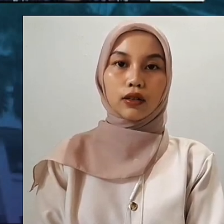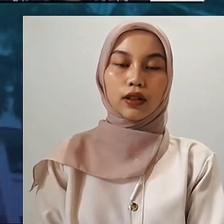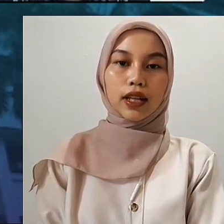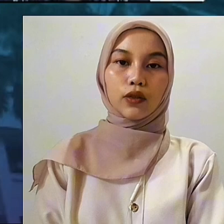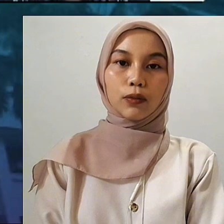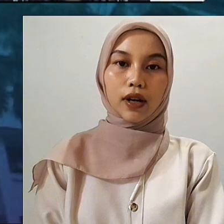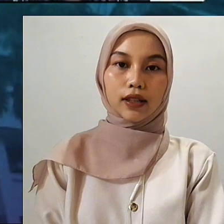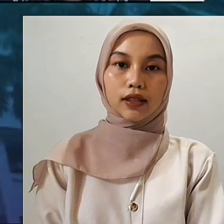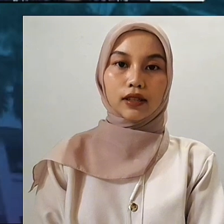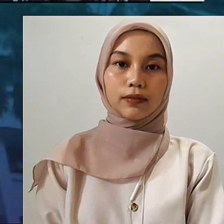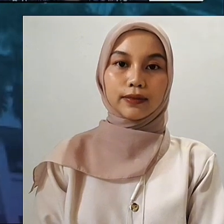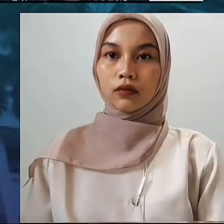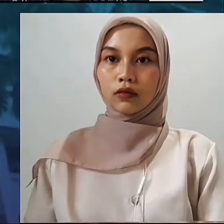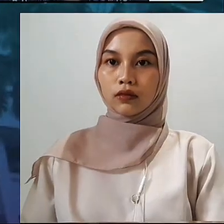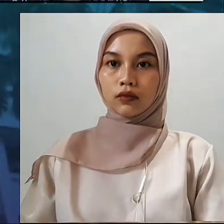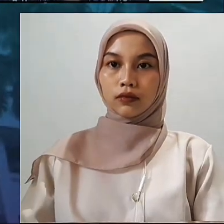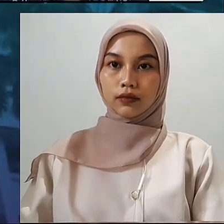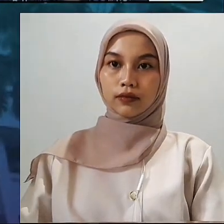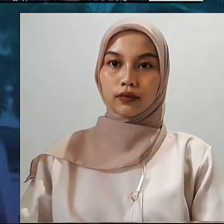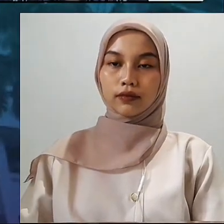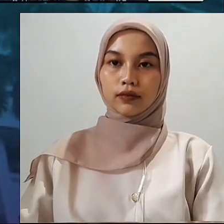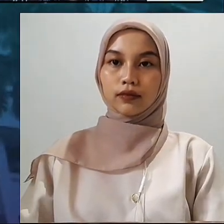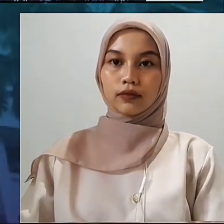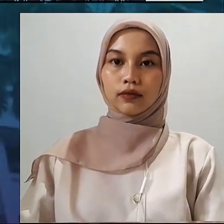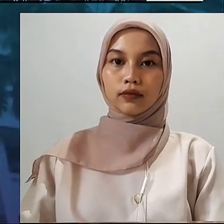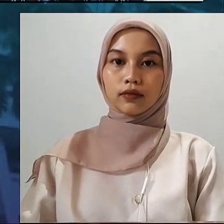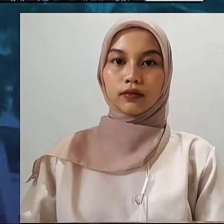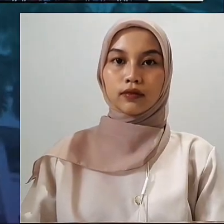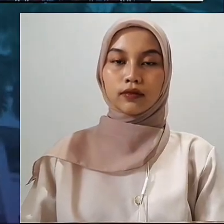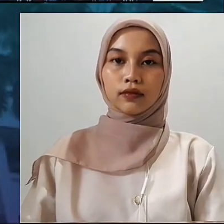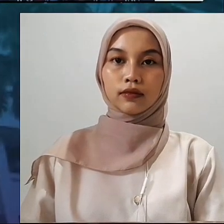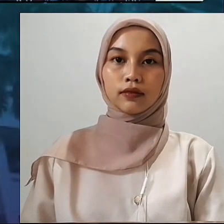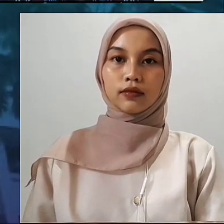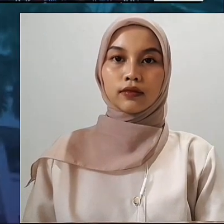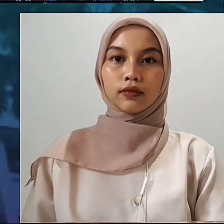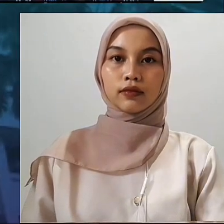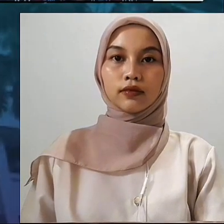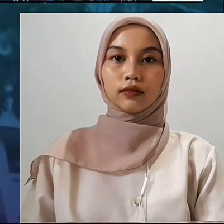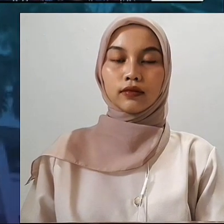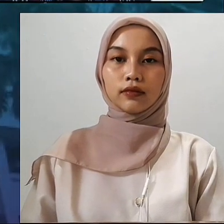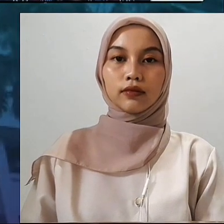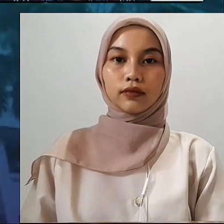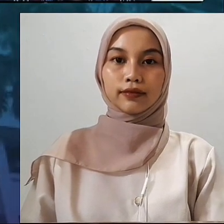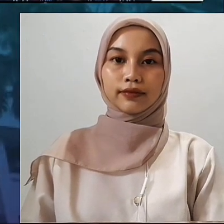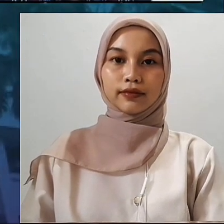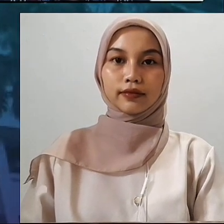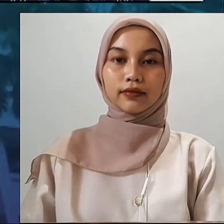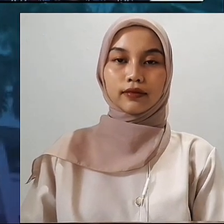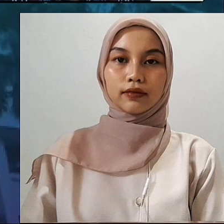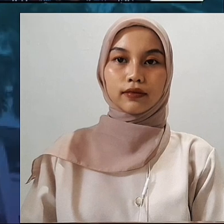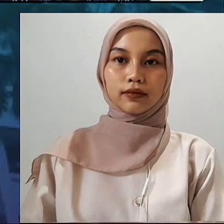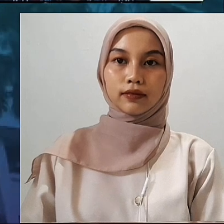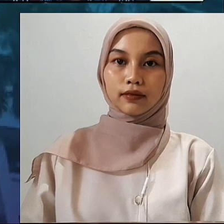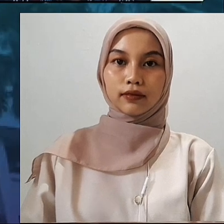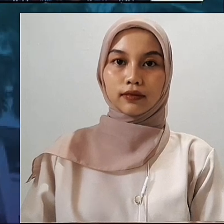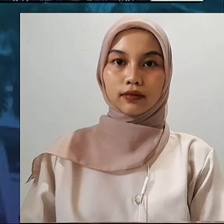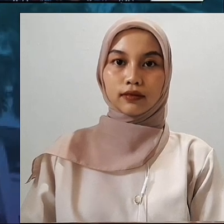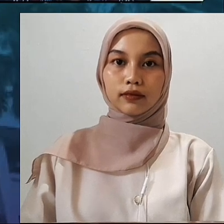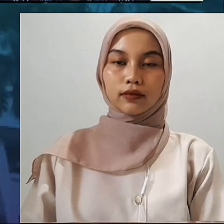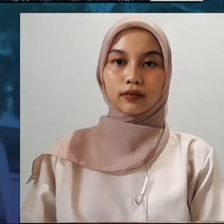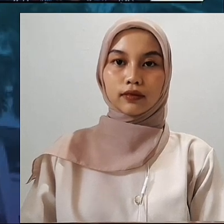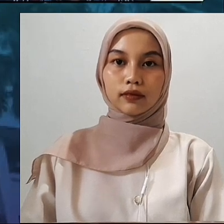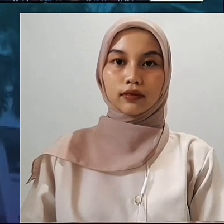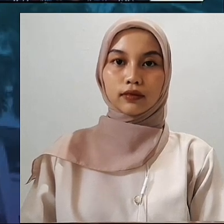the concluding remarks. Ya, di depan slide ini merupakan